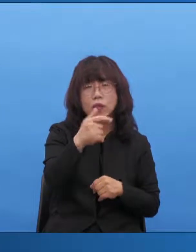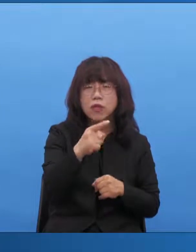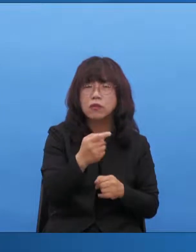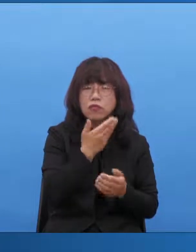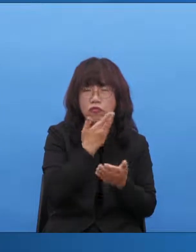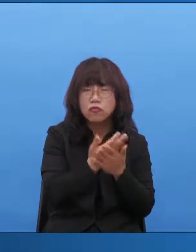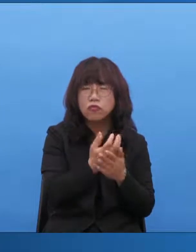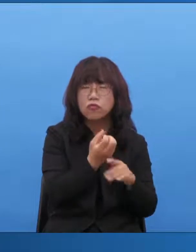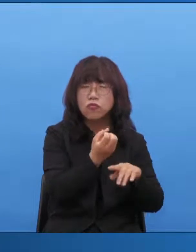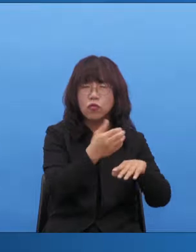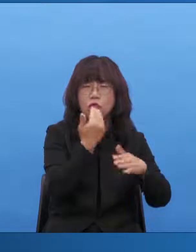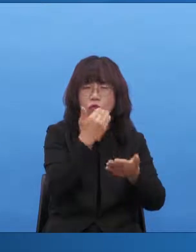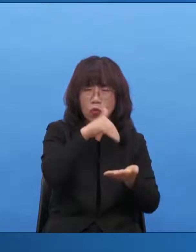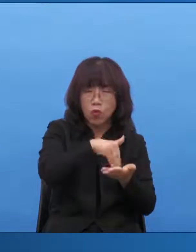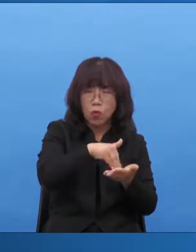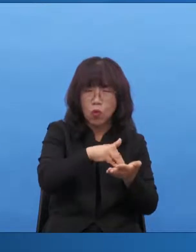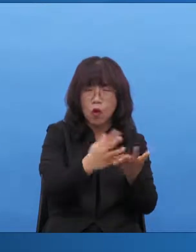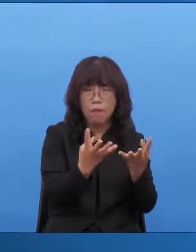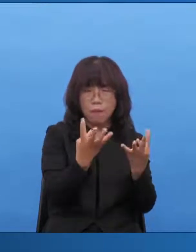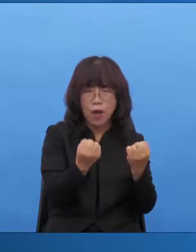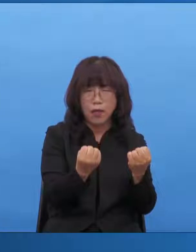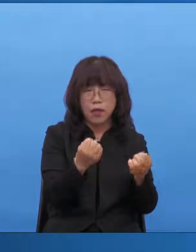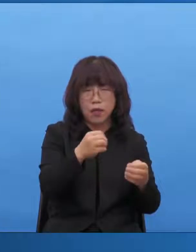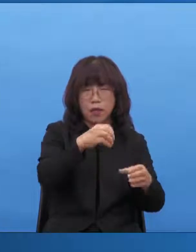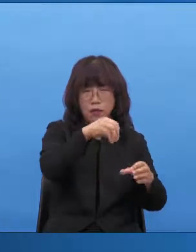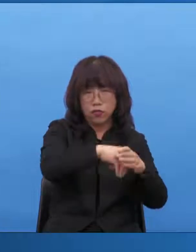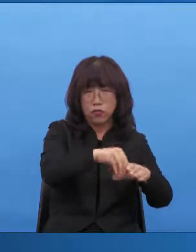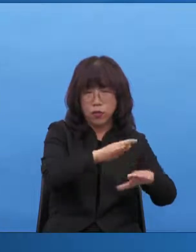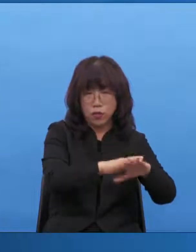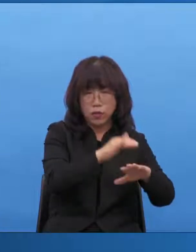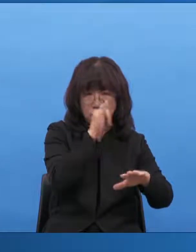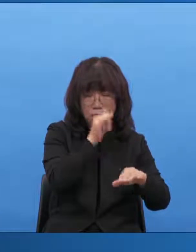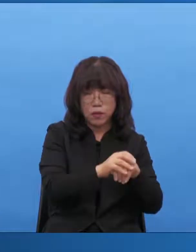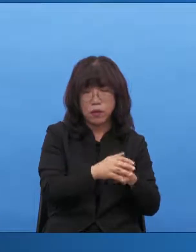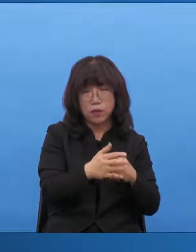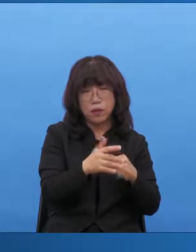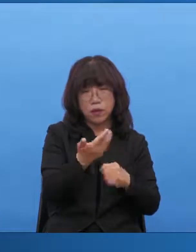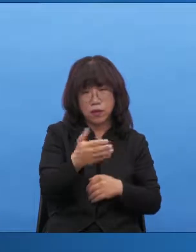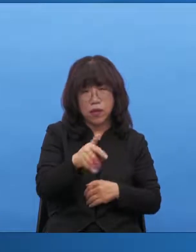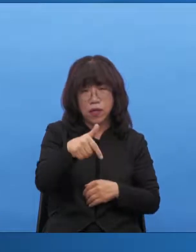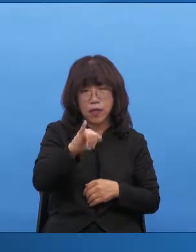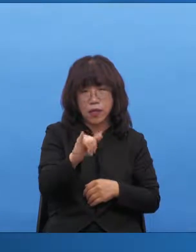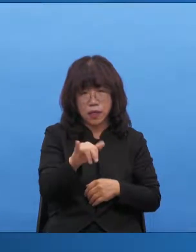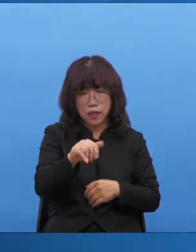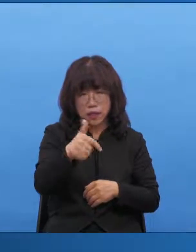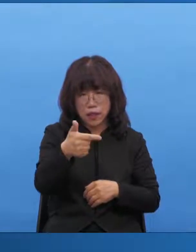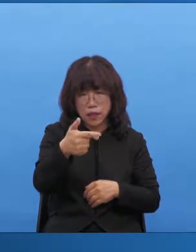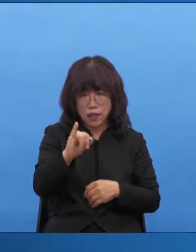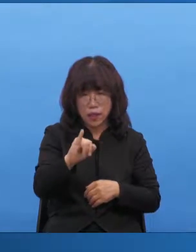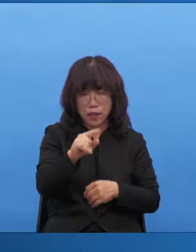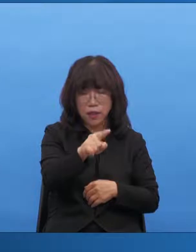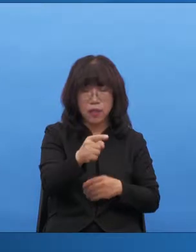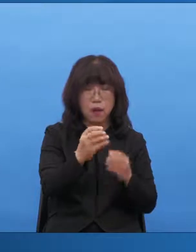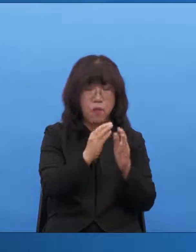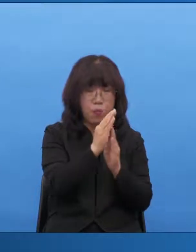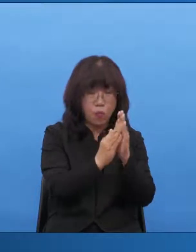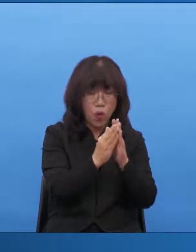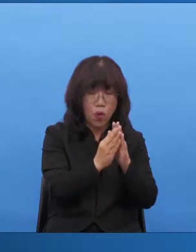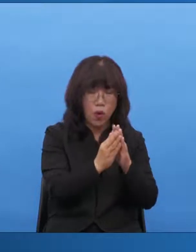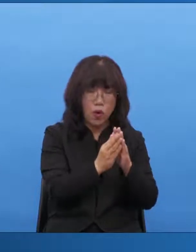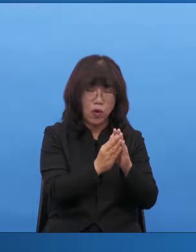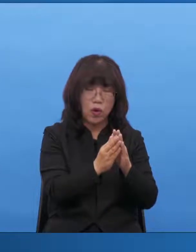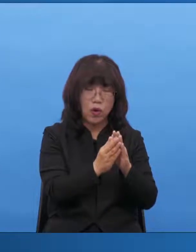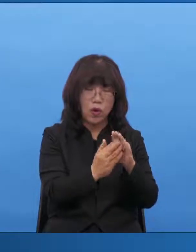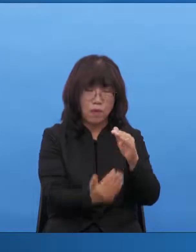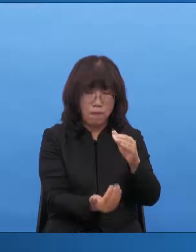1200억 톤으로 세계 매장량의 3분의 2에 달합니다. 그럼에도 불구하고 기니의 국내 총생산 순위는 세계 119위이며 1인당